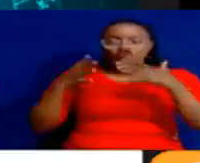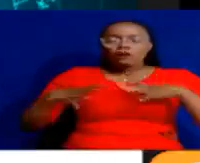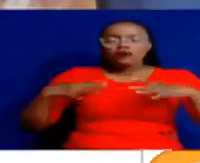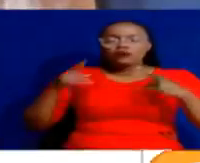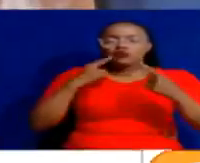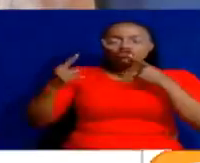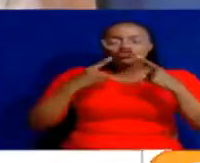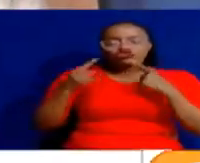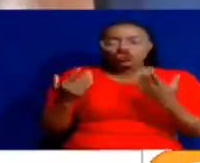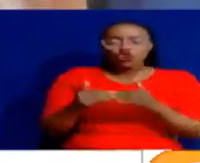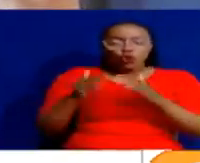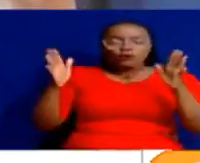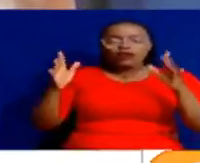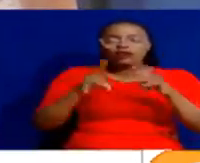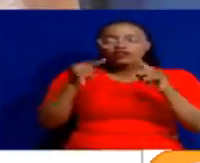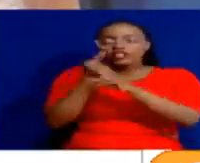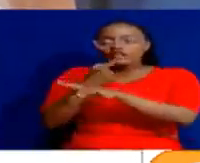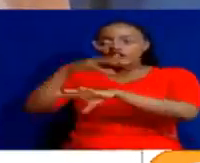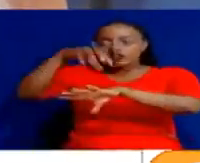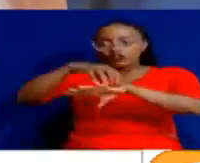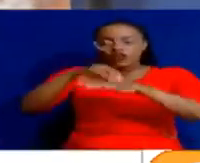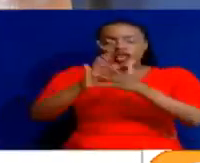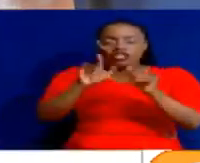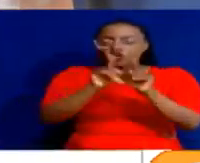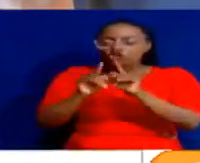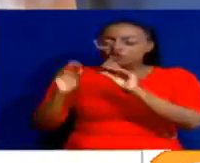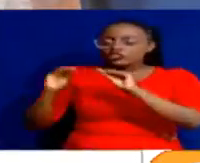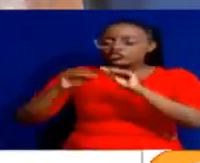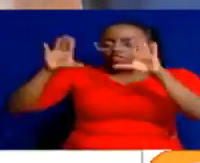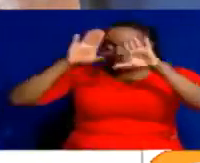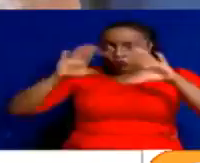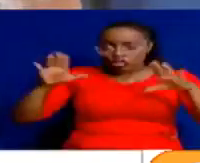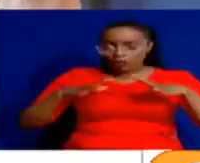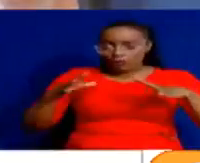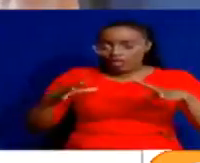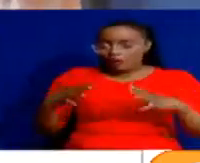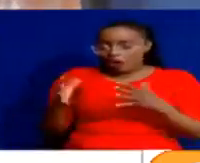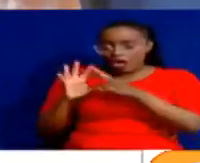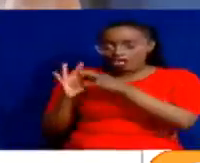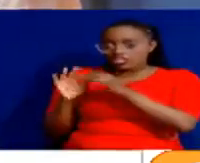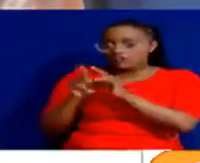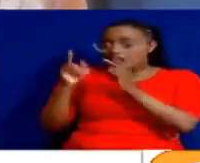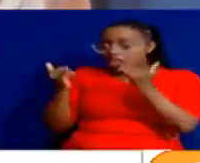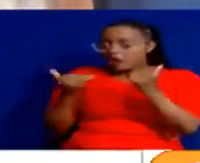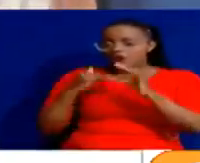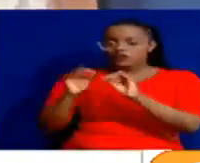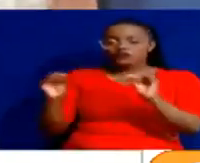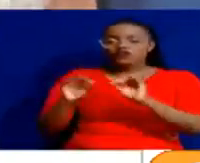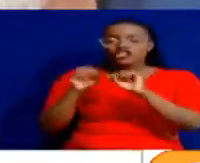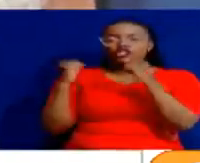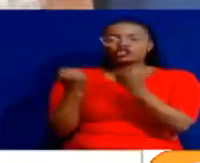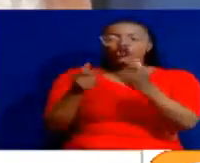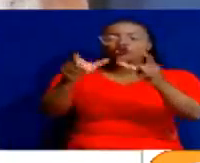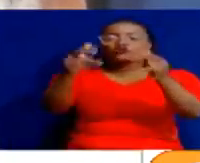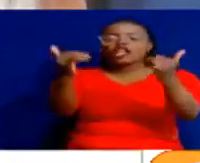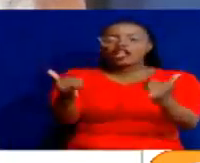wakizungumza wazi wazi, baadhi ya misikiti, baadhi ya madrasa na kadhalika. Lakini hivi sasa hakuna mambo kama hayo, ila ni social